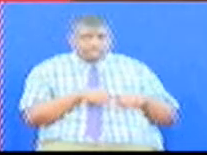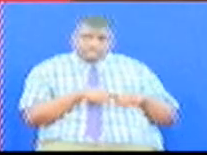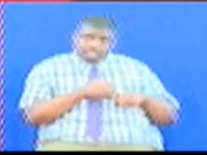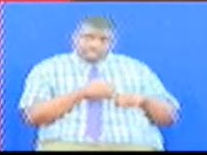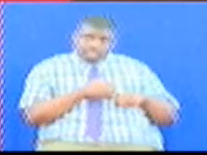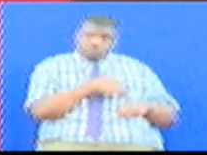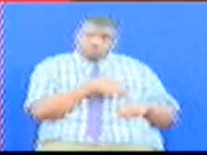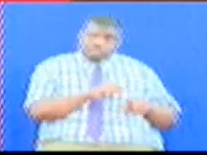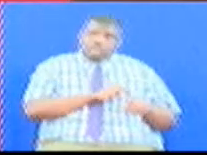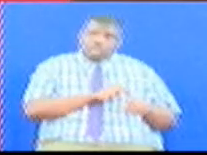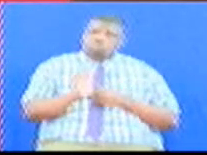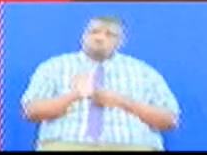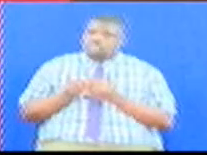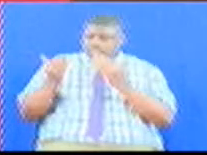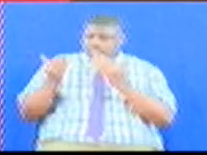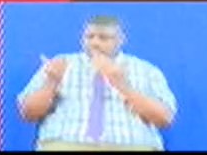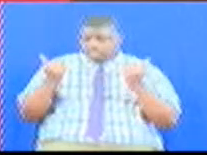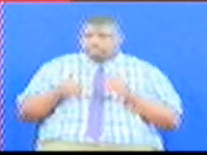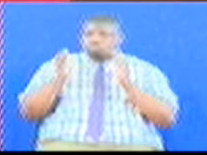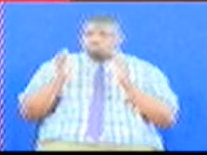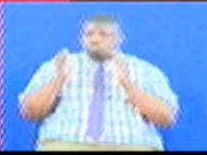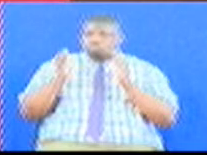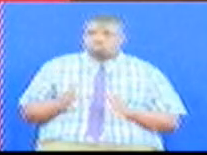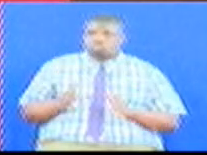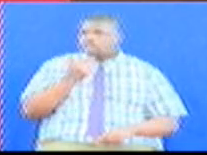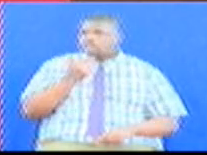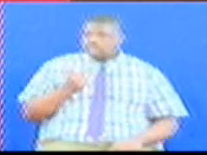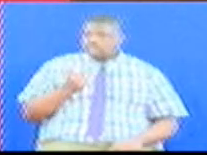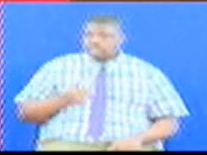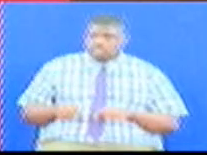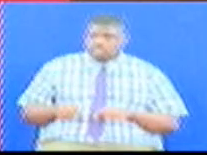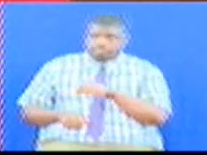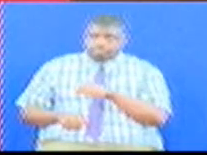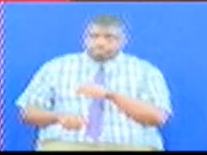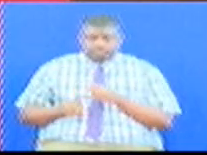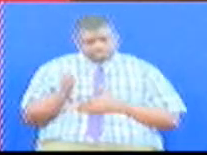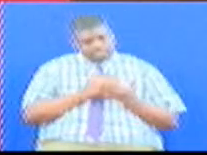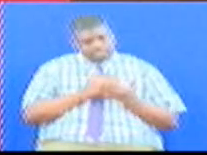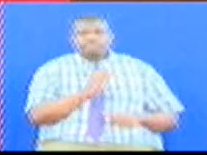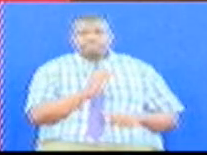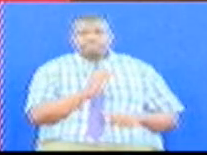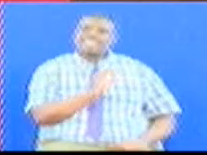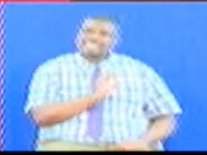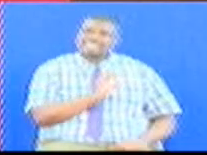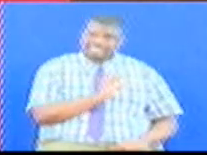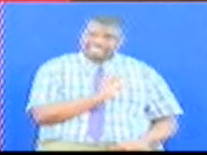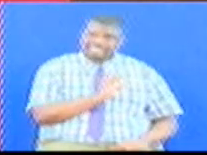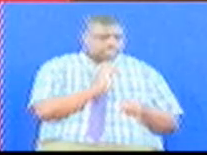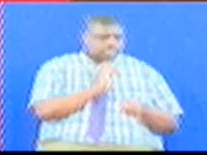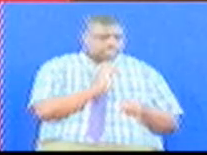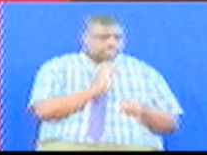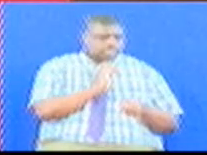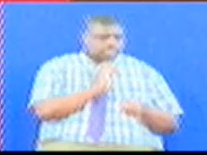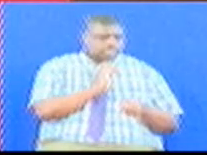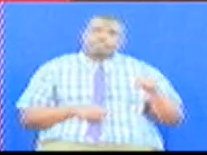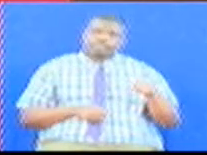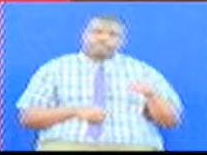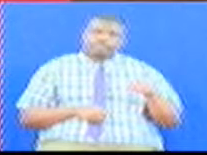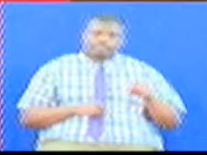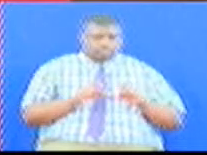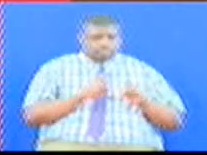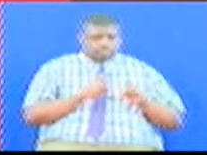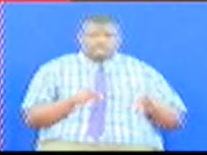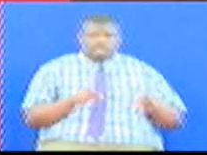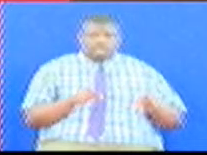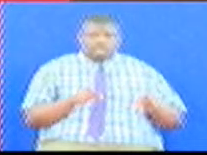kwa jaji mkuu wa Tanzania. Na kwa hiyo ukisoma sehemu C ambayo inarekebisha ibara ya